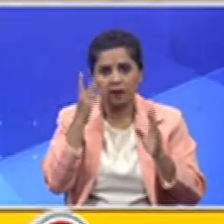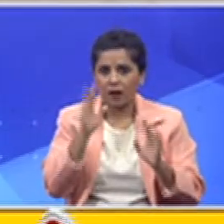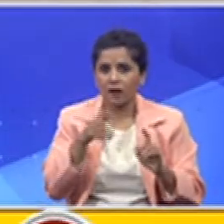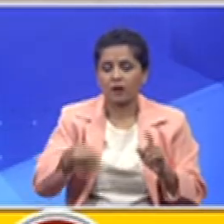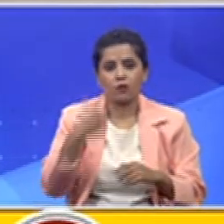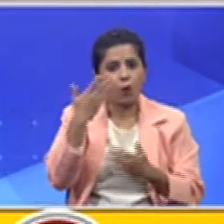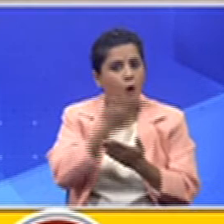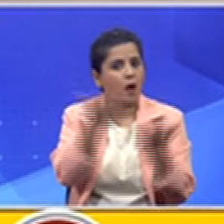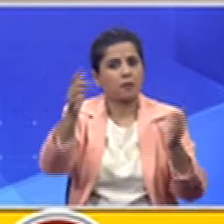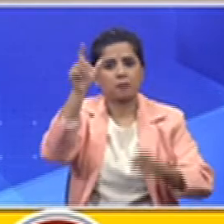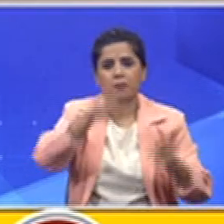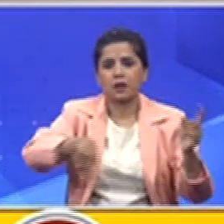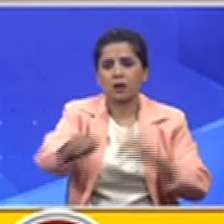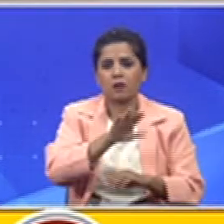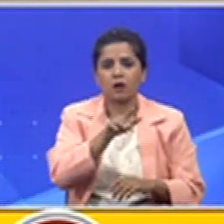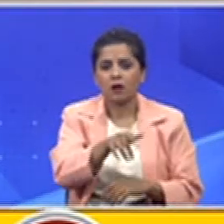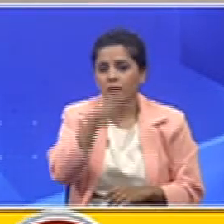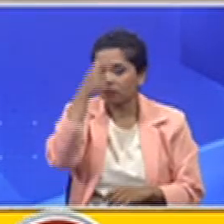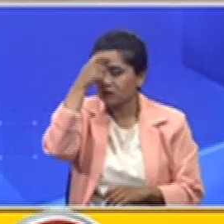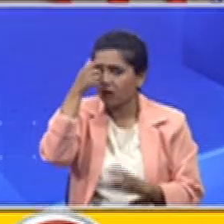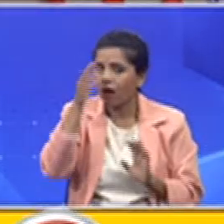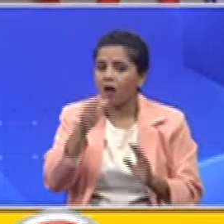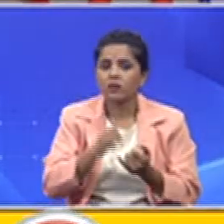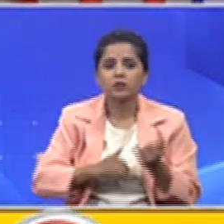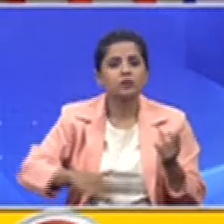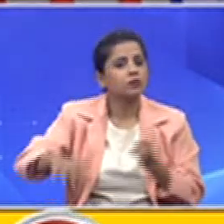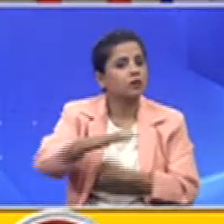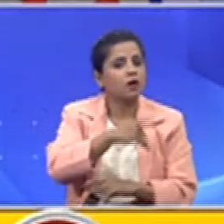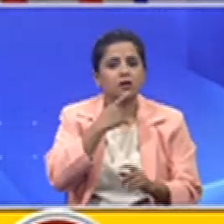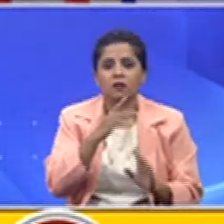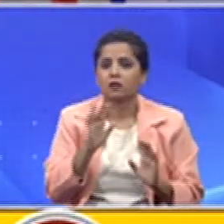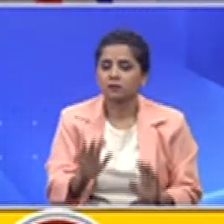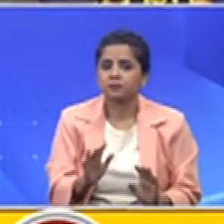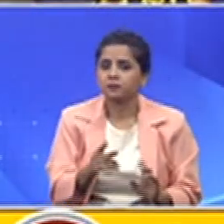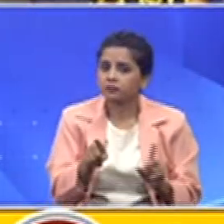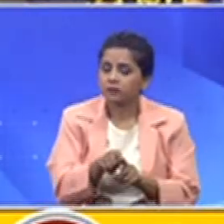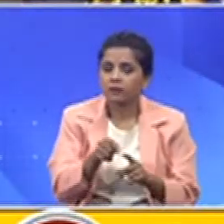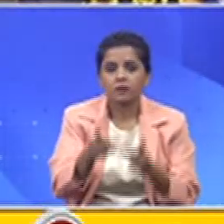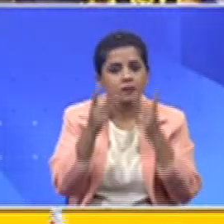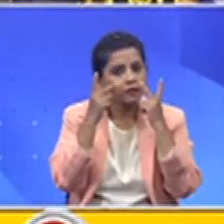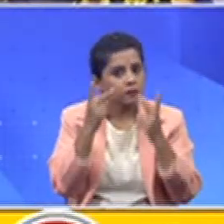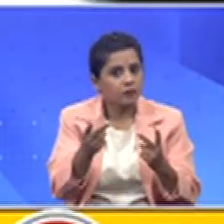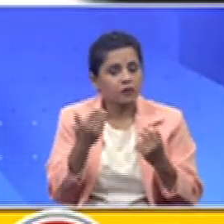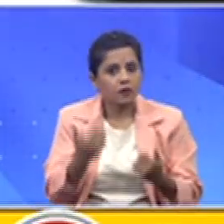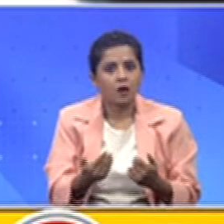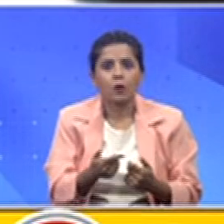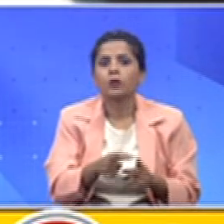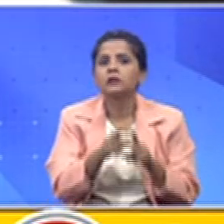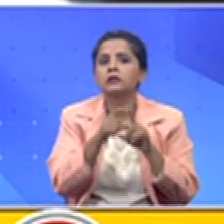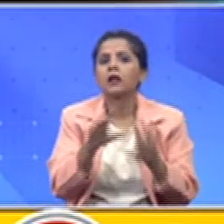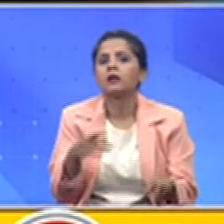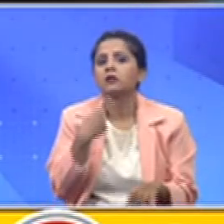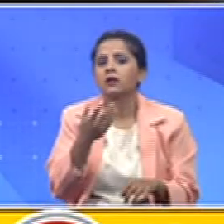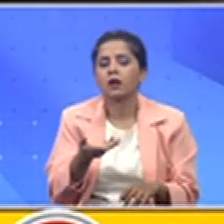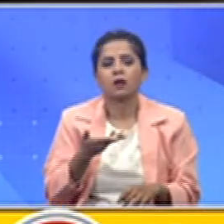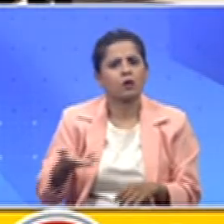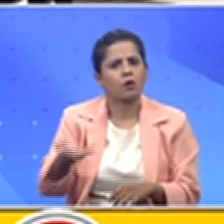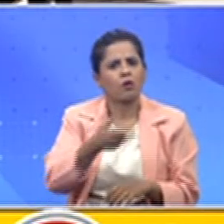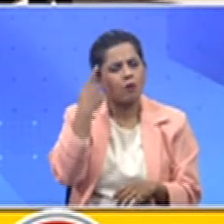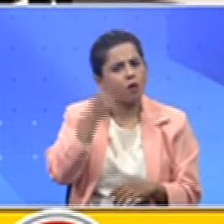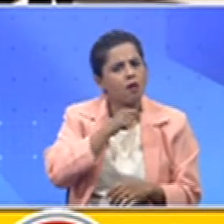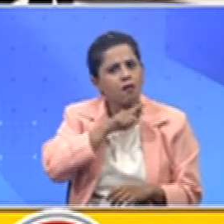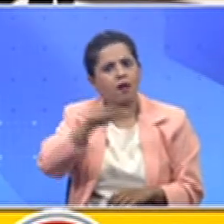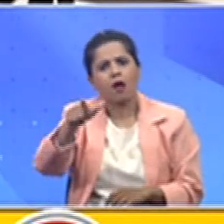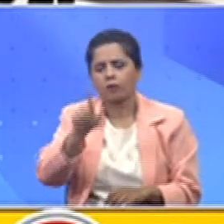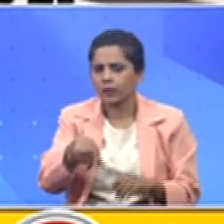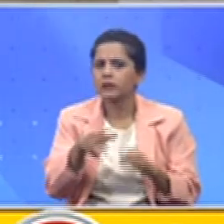के लिए बड़ी परेशानी बन जाती है। ऐसे में यह खतरा हमेशा के लिए